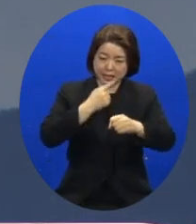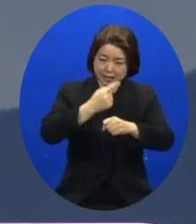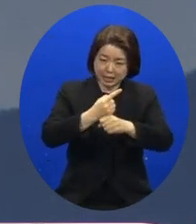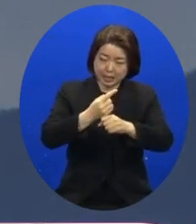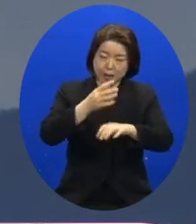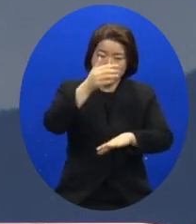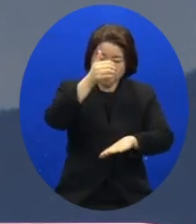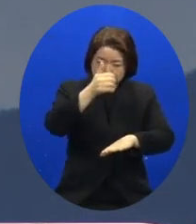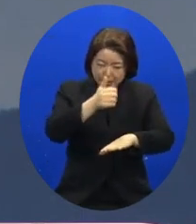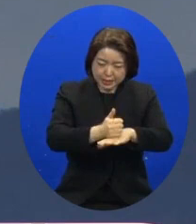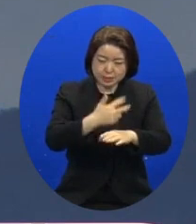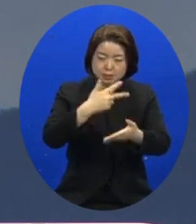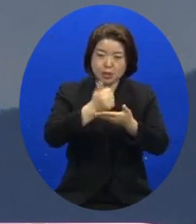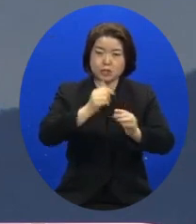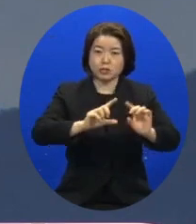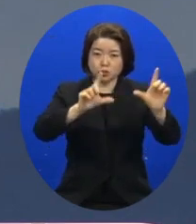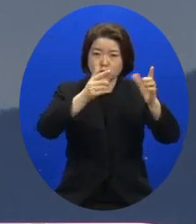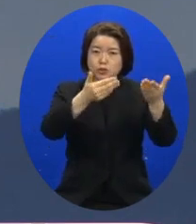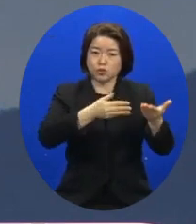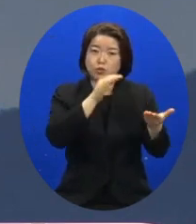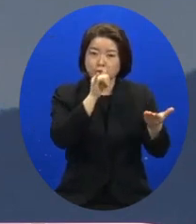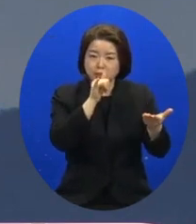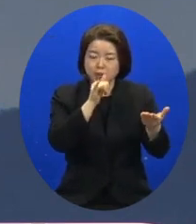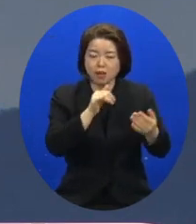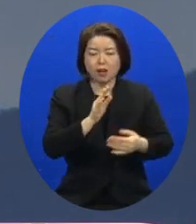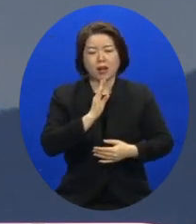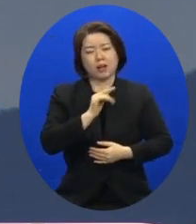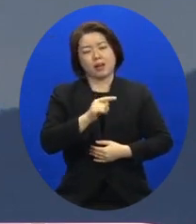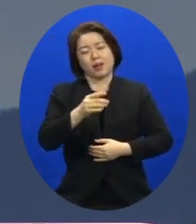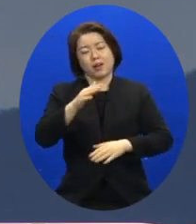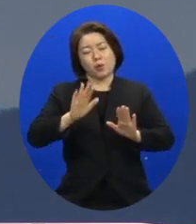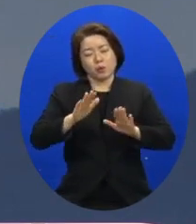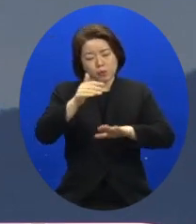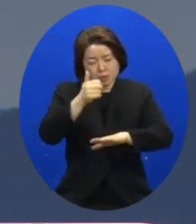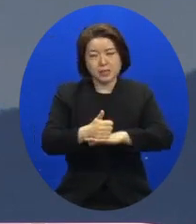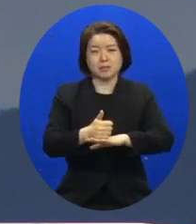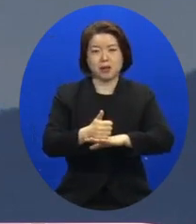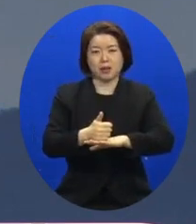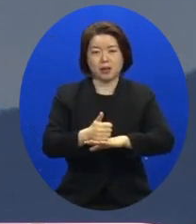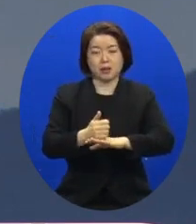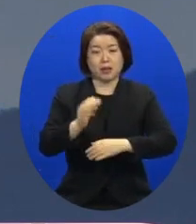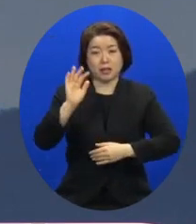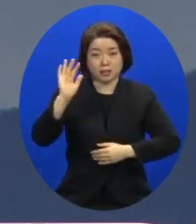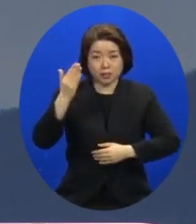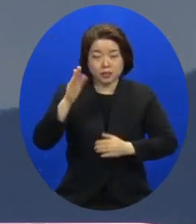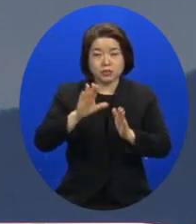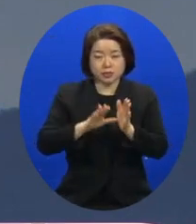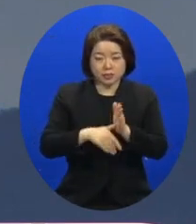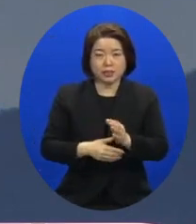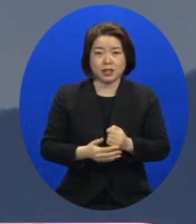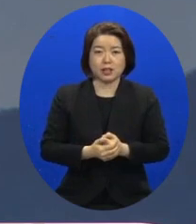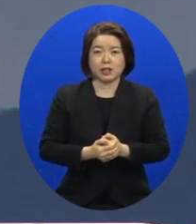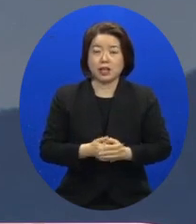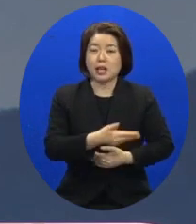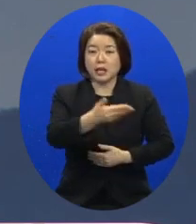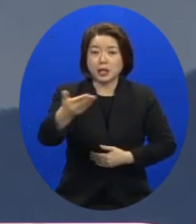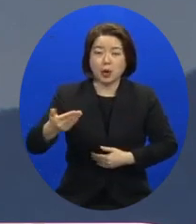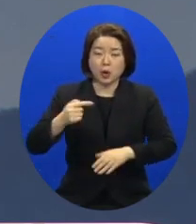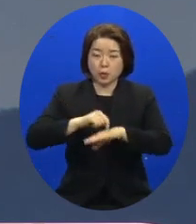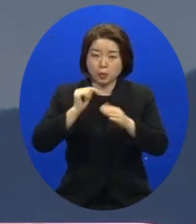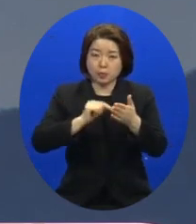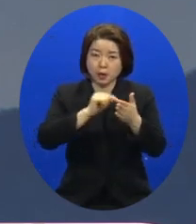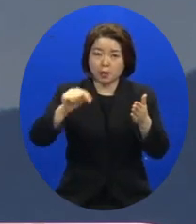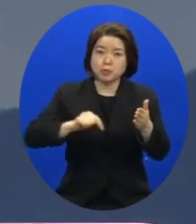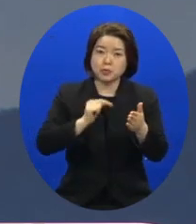마지막 주일을 주신 겁니다. 마지막이다. 진짜 마지막이 되었을 때 그때 여러분의